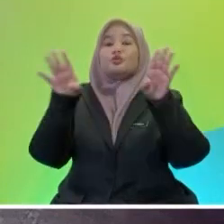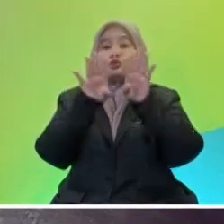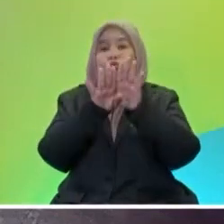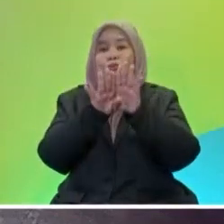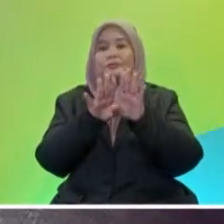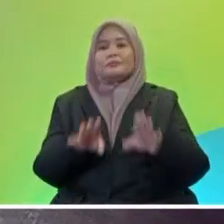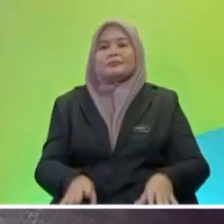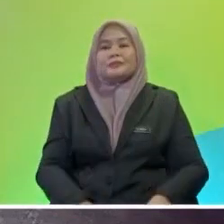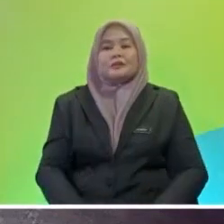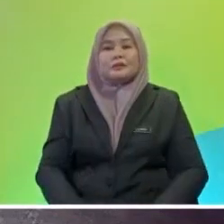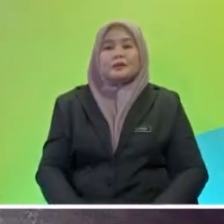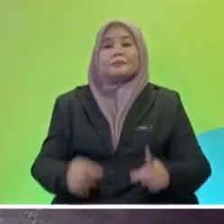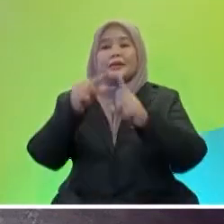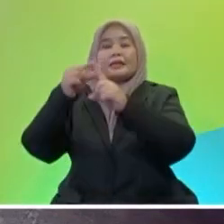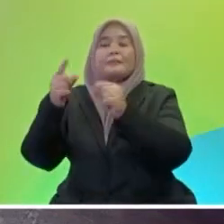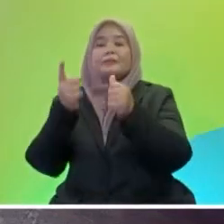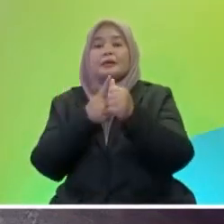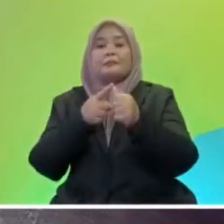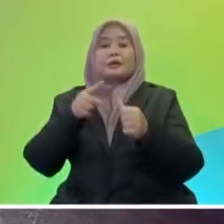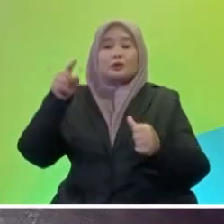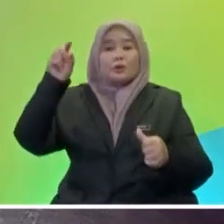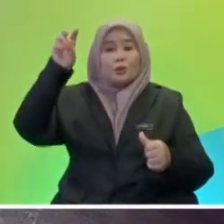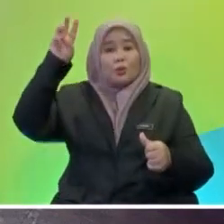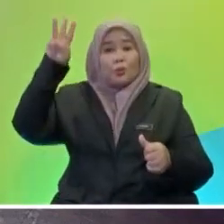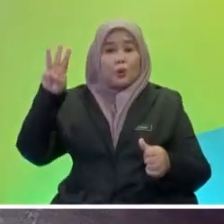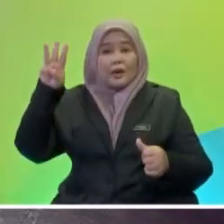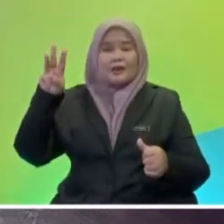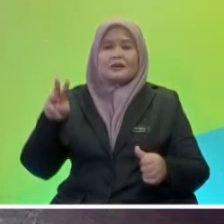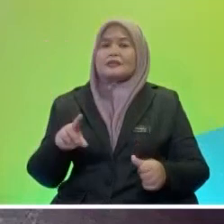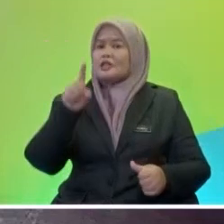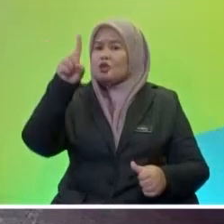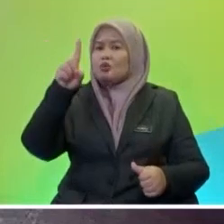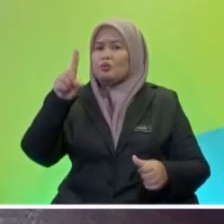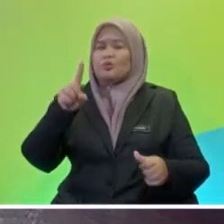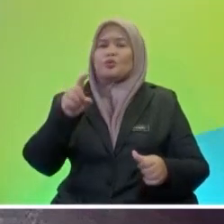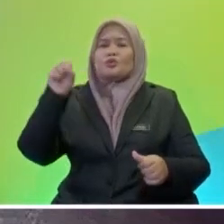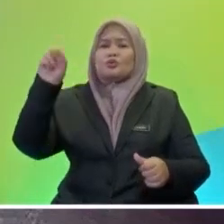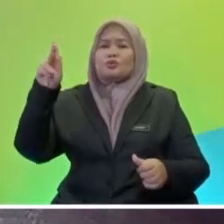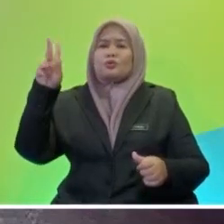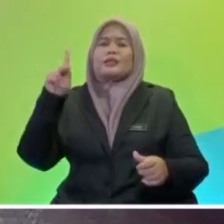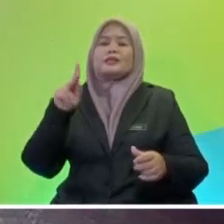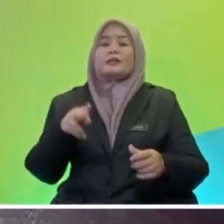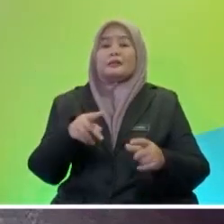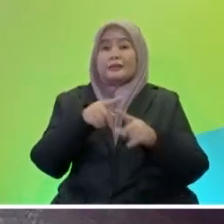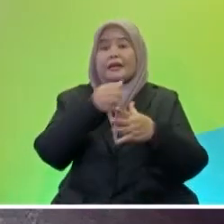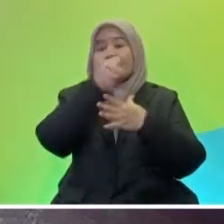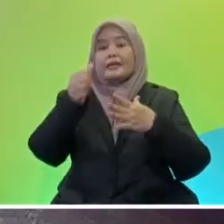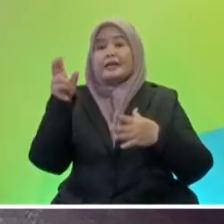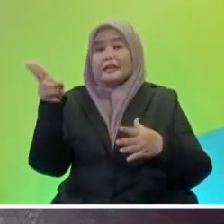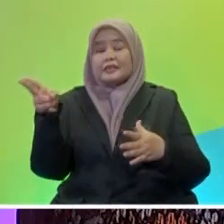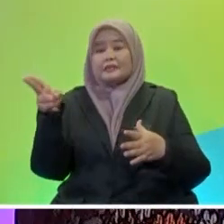Oke perkataan pertama ini wah satu suku kata saja dan diakhiri dengan huruf H bermaksud